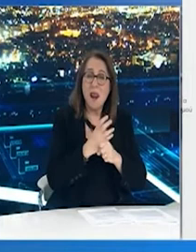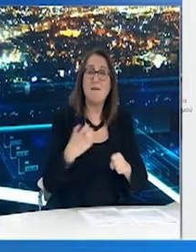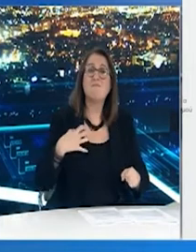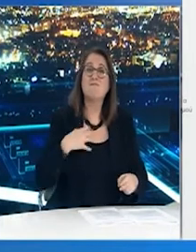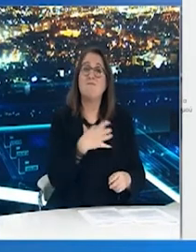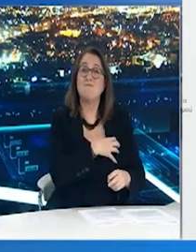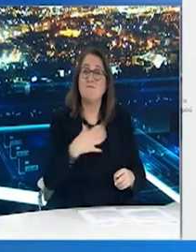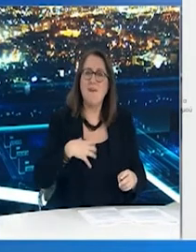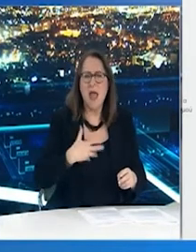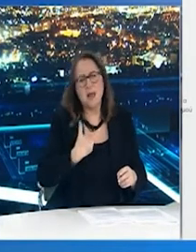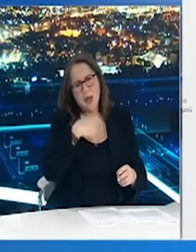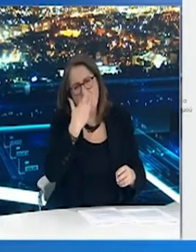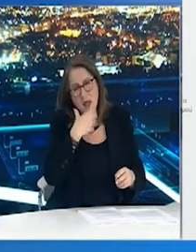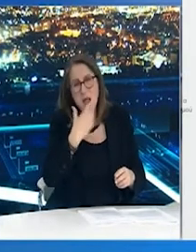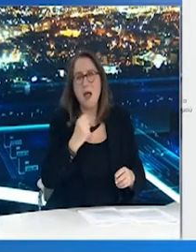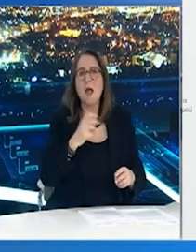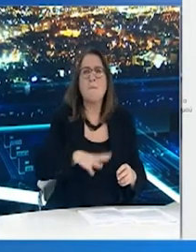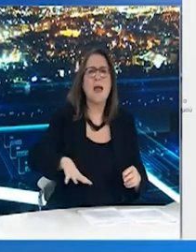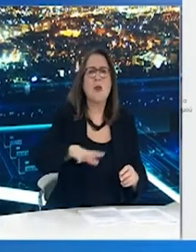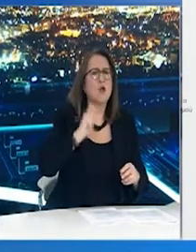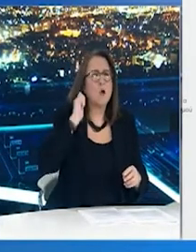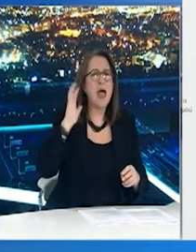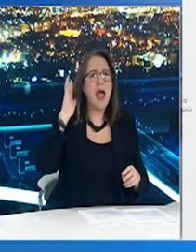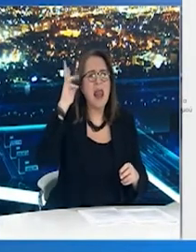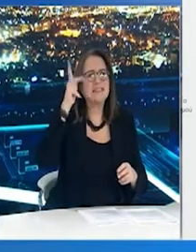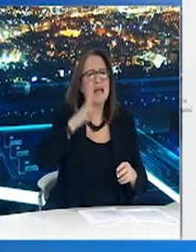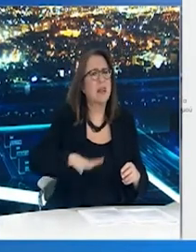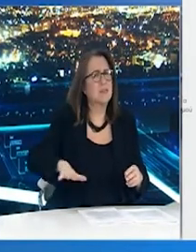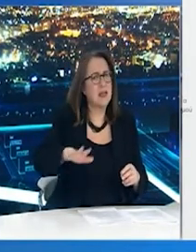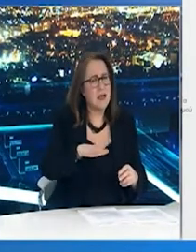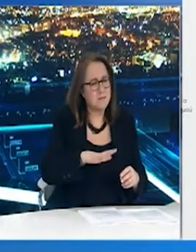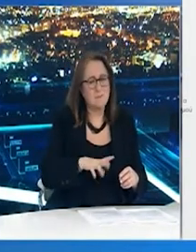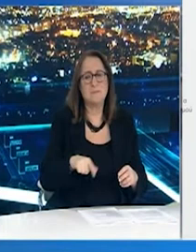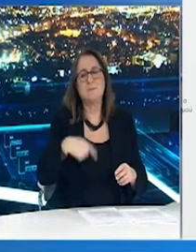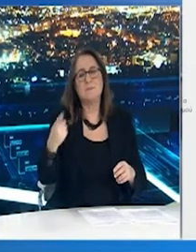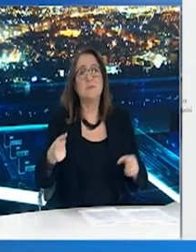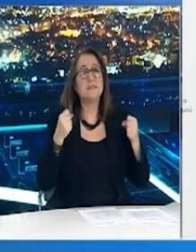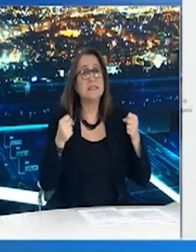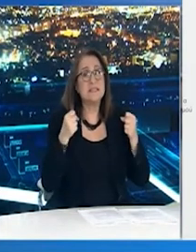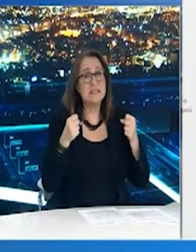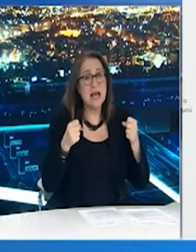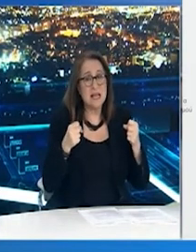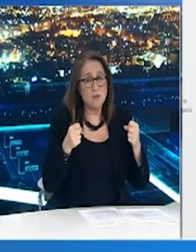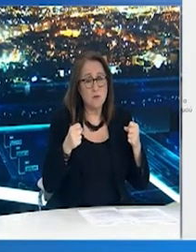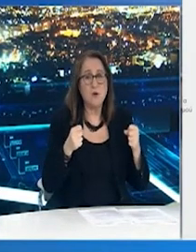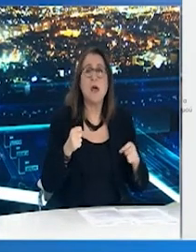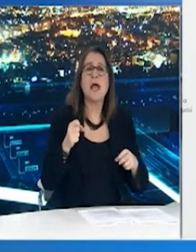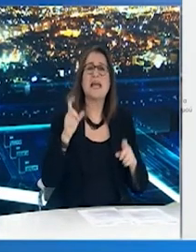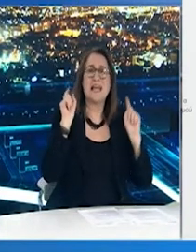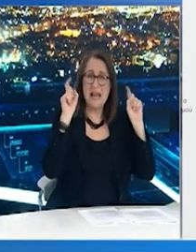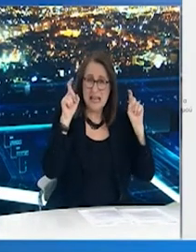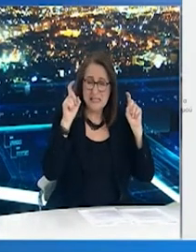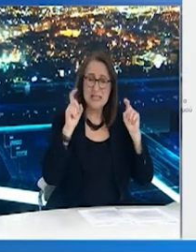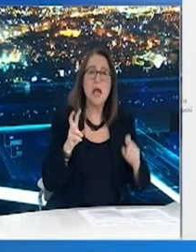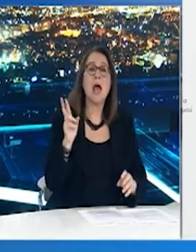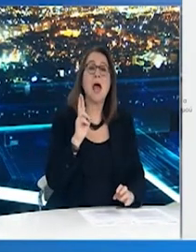Αλεξάνδρειας, καθώς και στις περιφερειακές ενότητες Σερών, Κιλκής, Ζακύνθου, Χανίων και Ρεθύμνης. Στις περιοχές αυτές, οι δείκτες του μέσου όρου